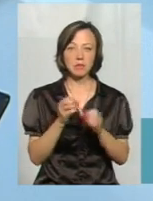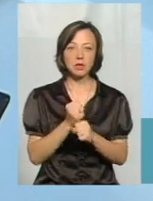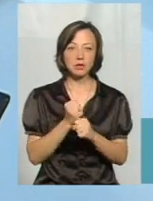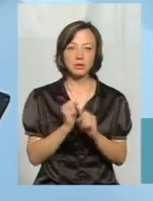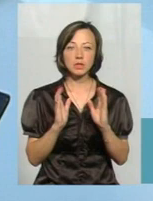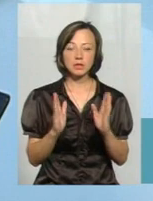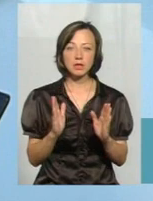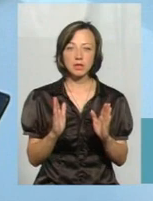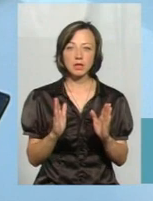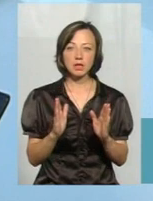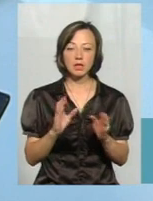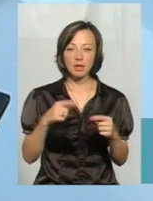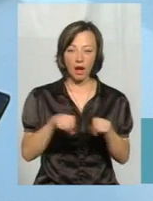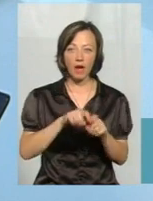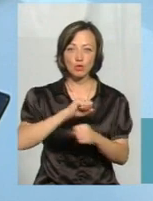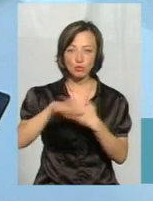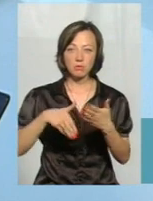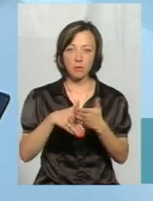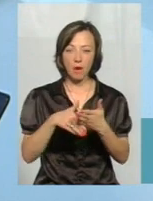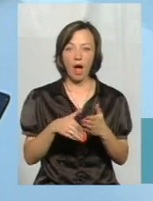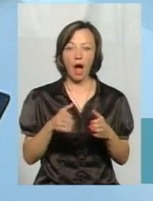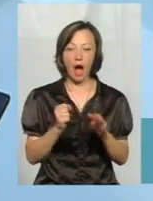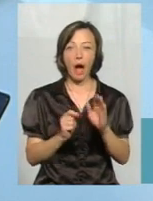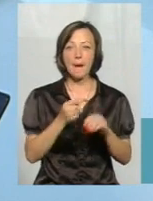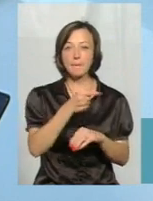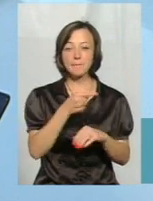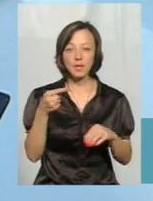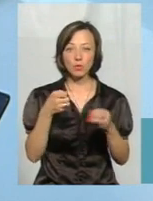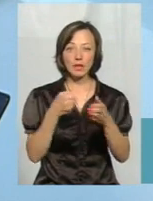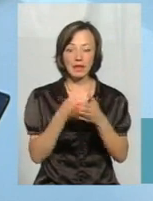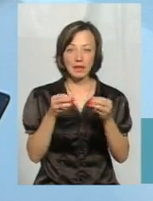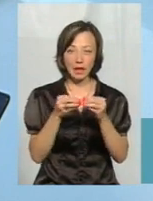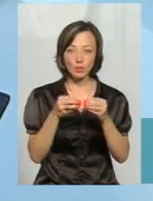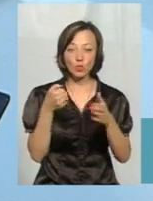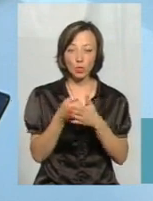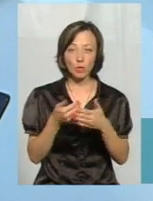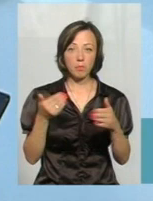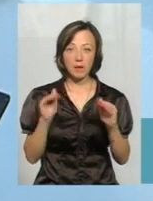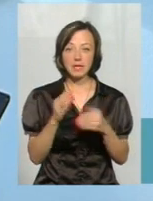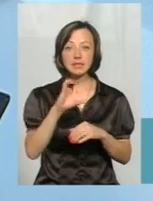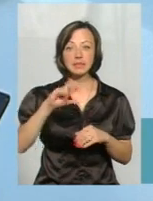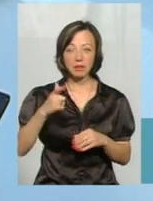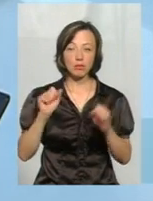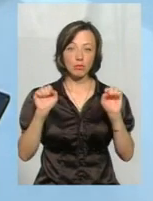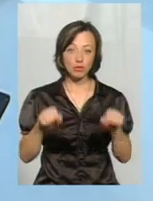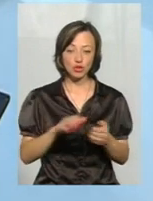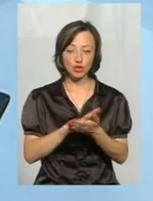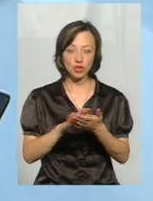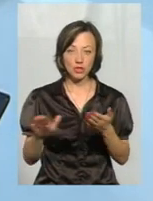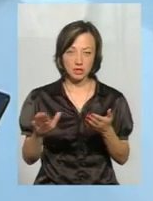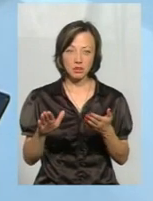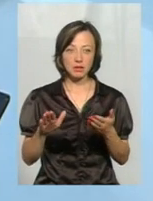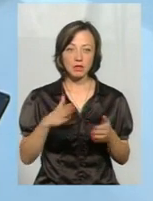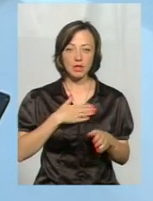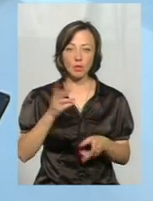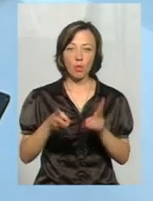тільки, спрацьовує тільки така суміш. До температури до 10 може спрацювати сіль, чиста сіль, натрій хлору, наша це